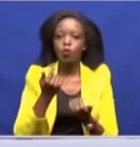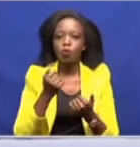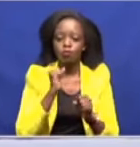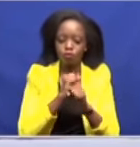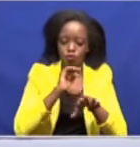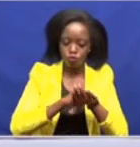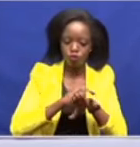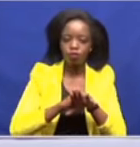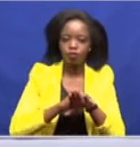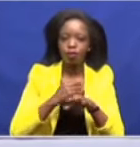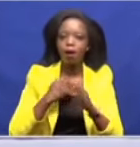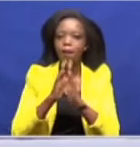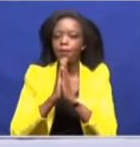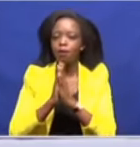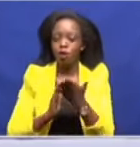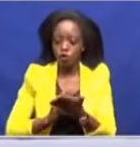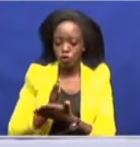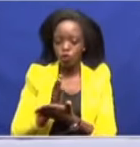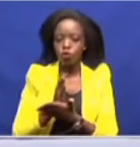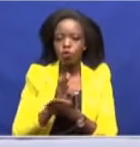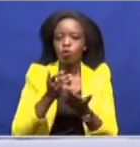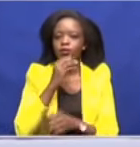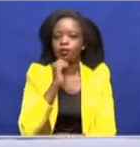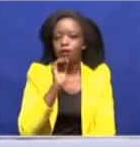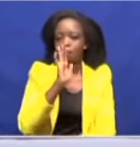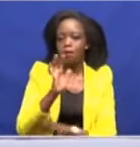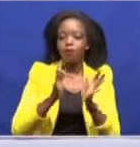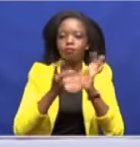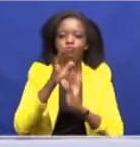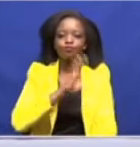kale. Naomba hayo kwa ajili ya mwanao Yesu Kristo.